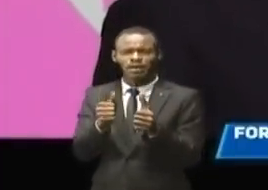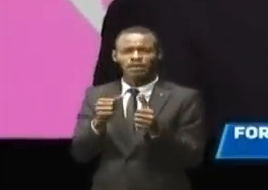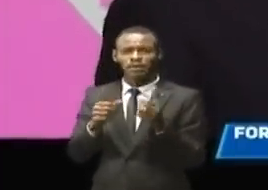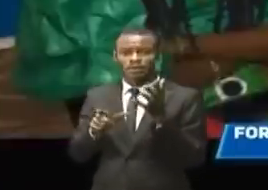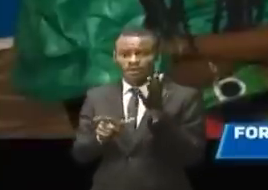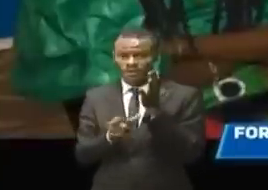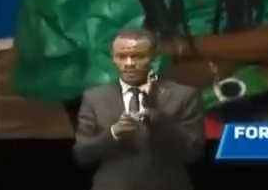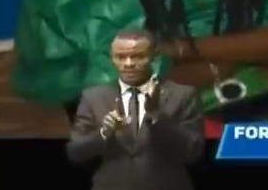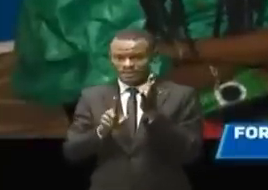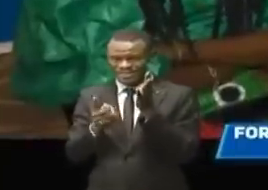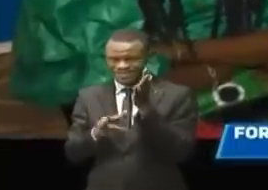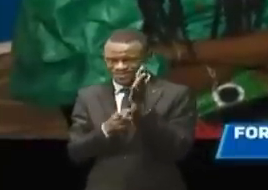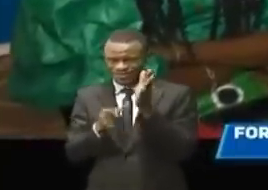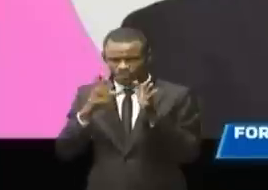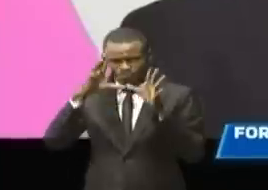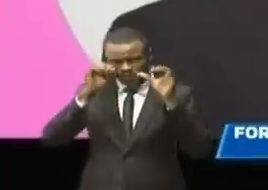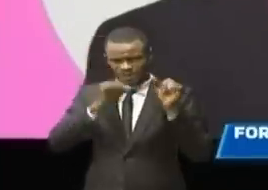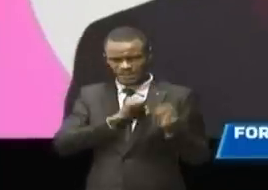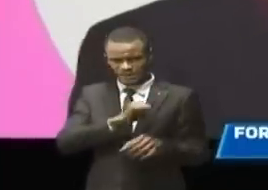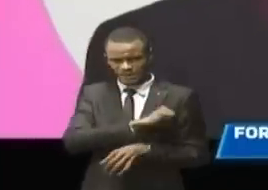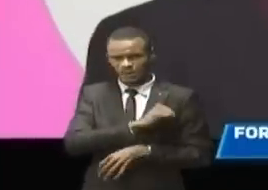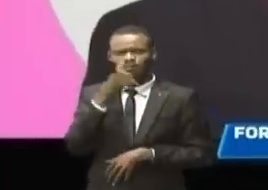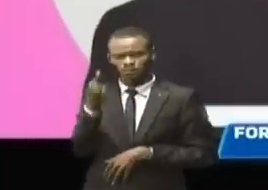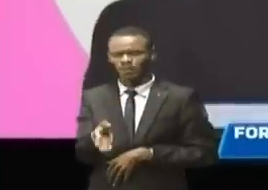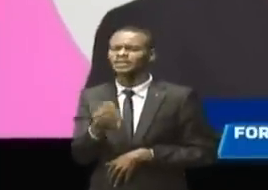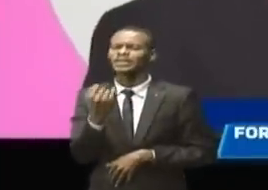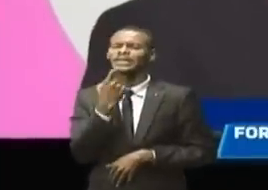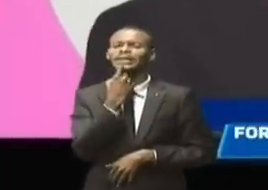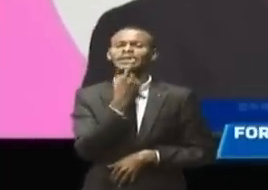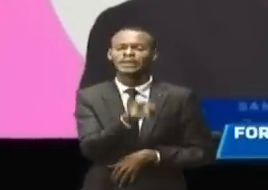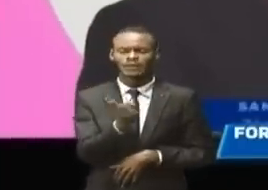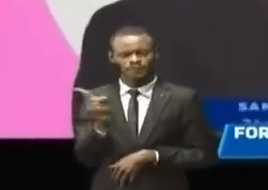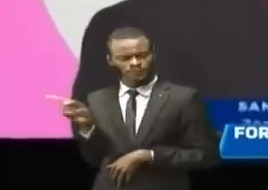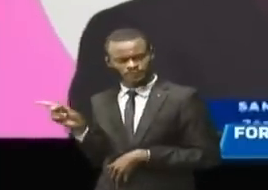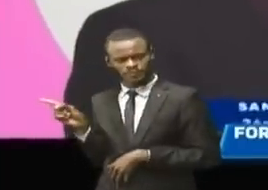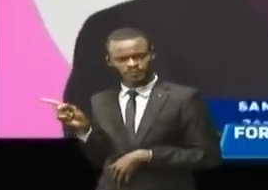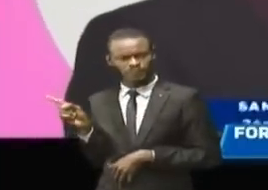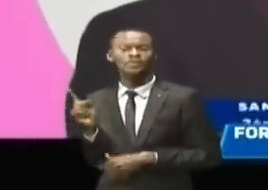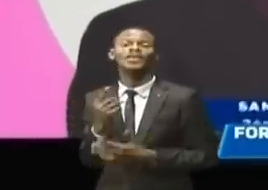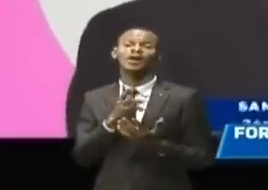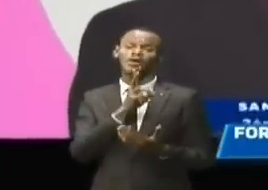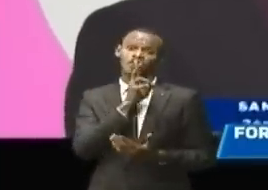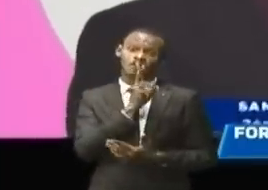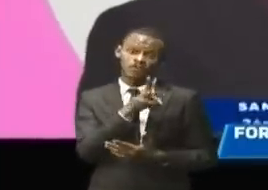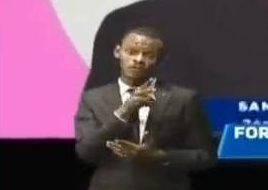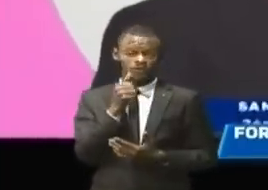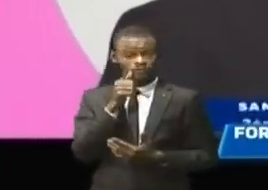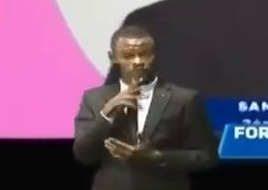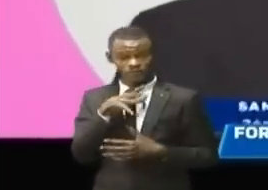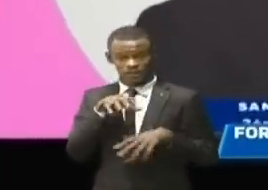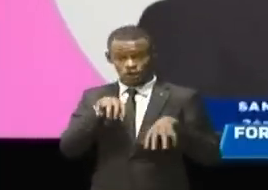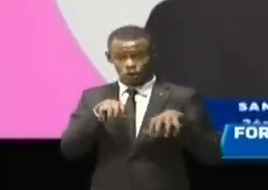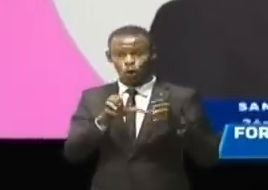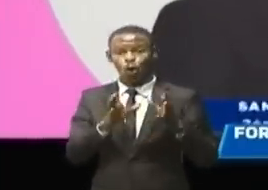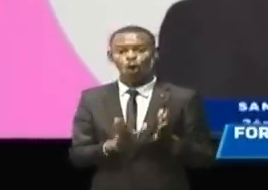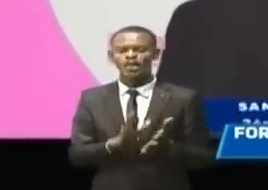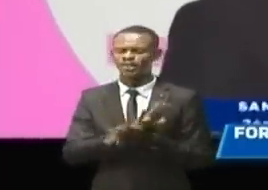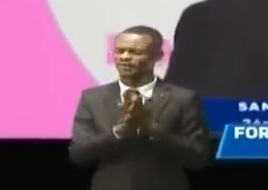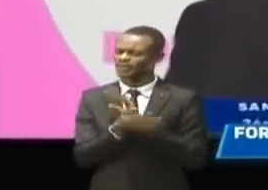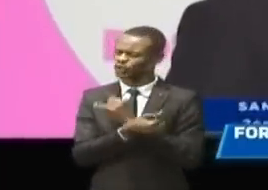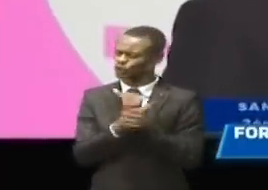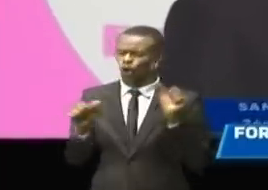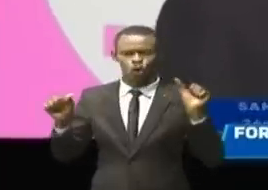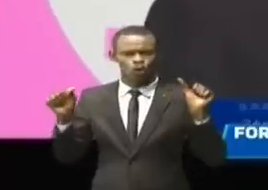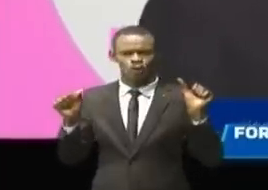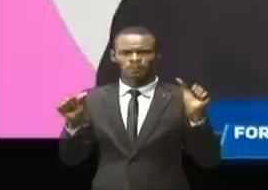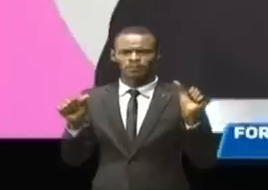Sangouma Temongonde Mossaï. Et le développement de la femme congolaise va contribuer activement à l'effort collectif requis